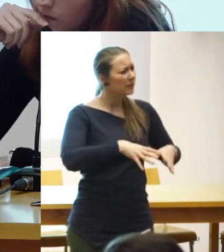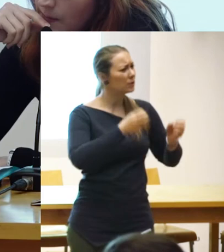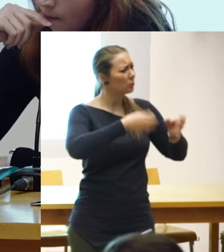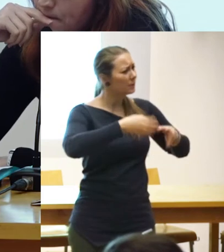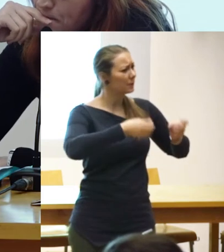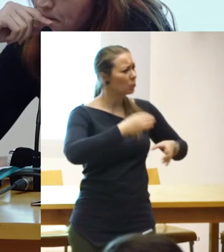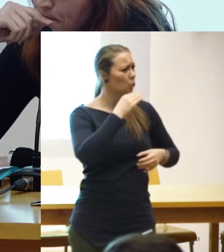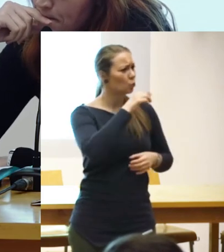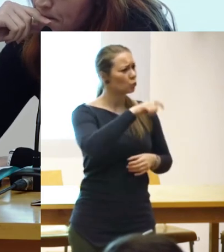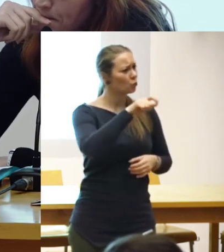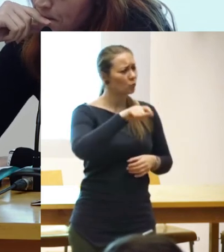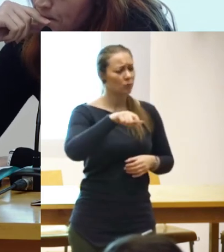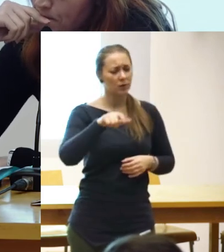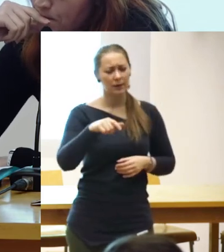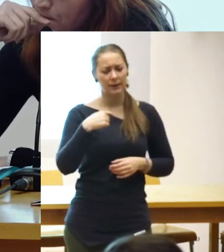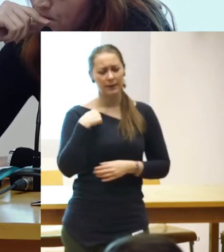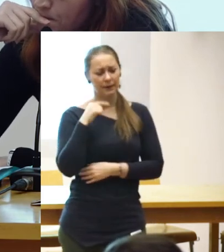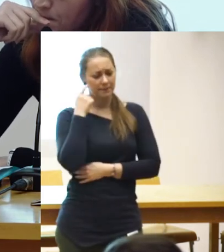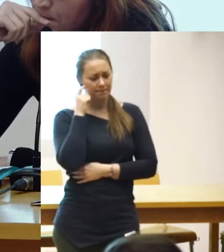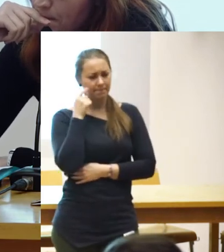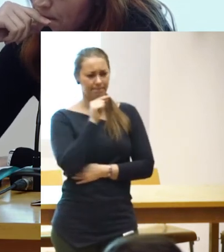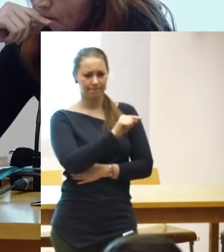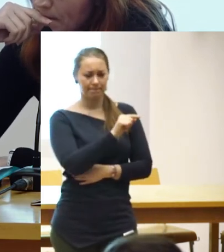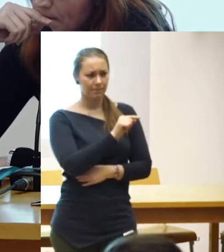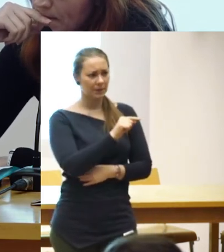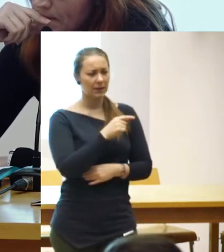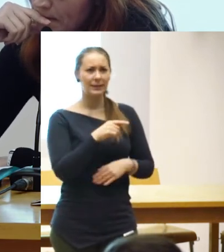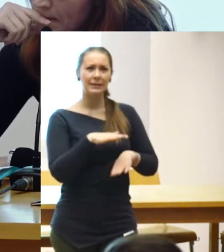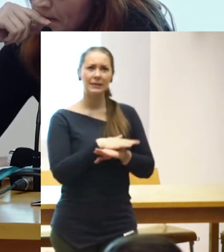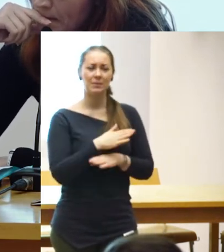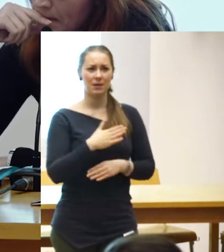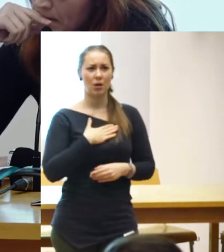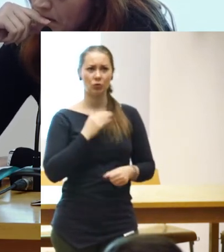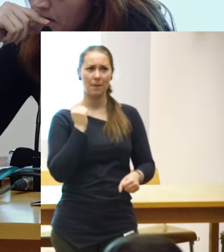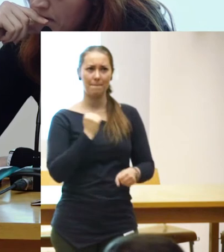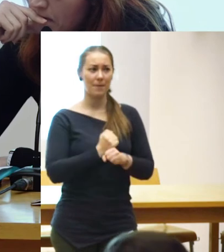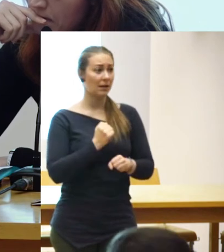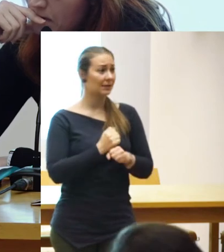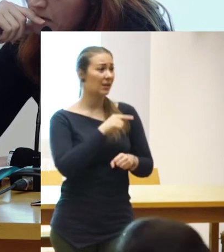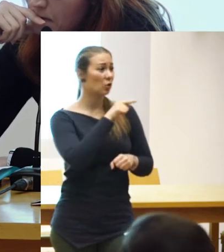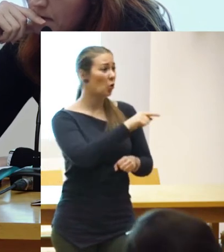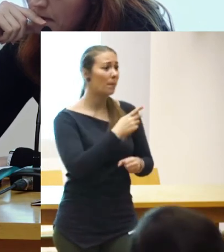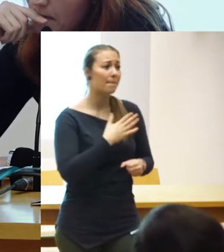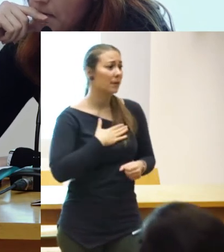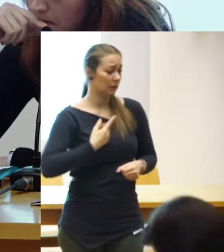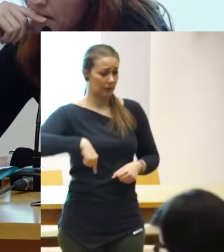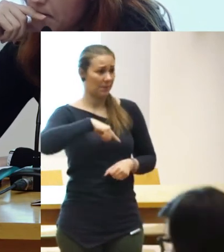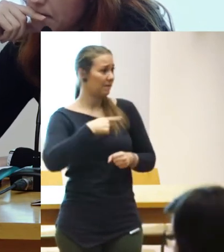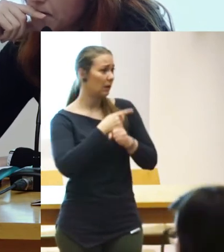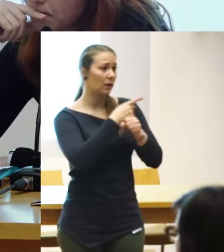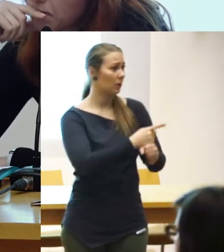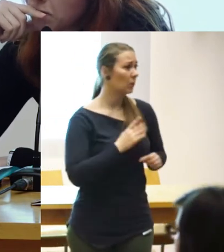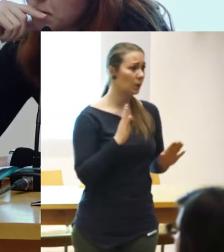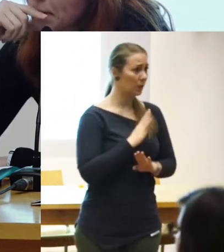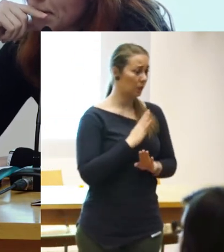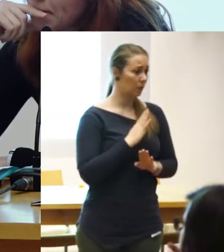kterou, to je vlastně jediná rovina té naší práce, kdy my do toho nemůžeme zasáhnout. Je to prostě tak,